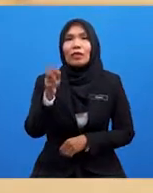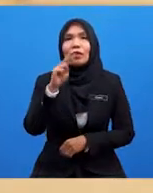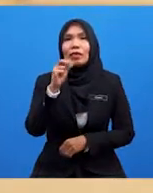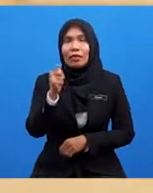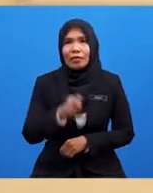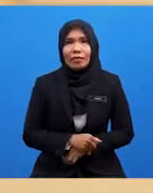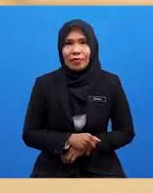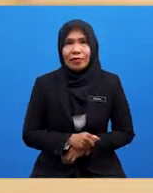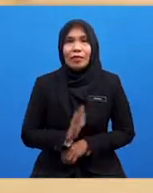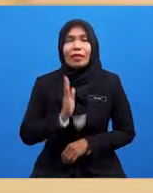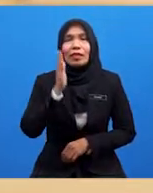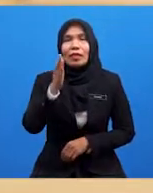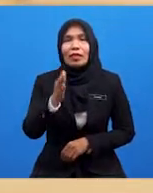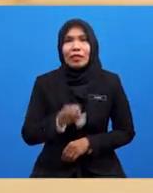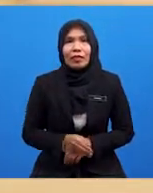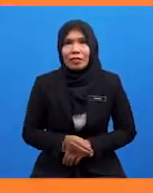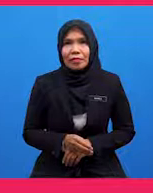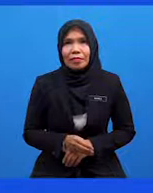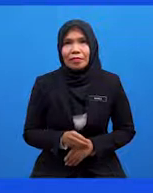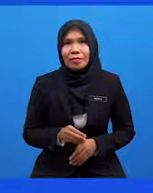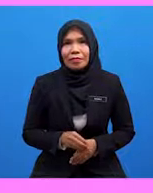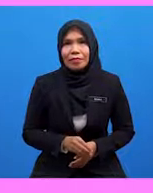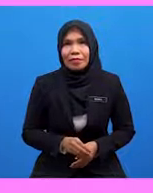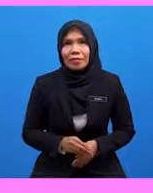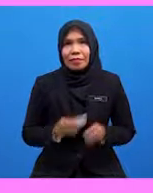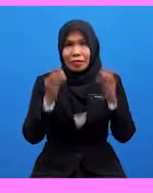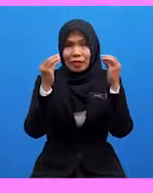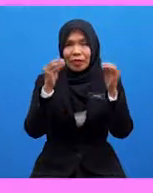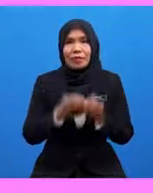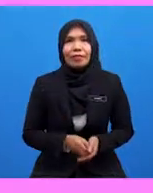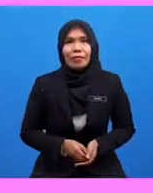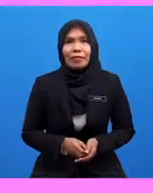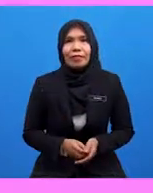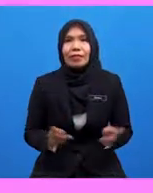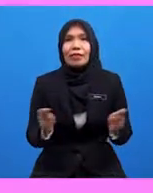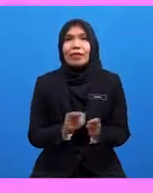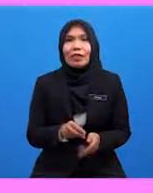ilmu dengan pelajar untuk menyampaikan topik tentang kata tugas.